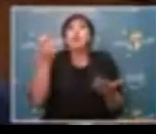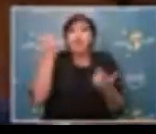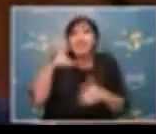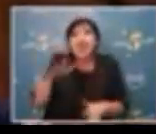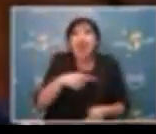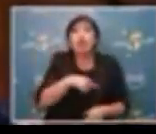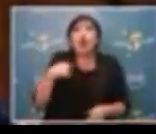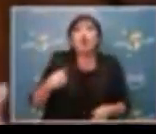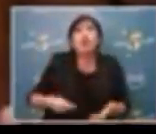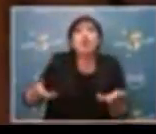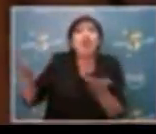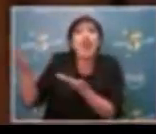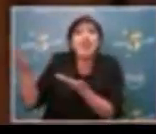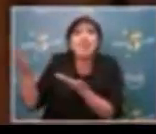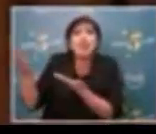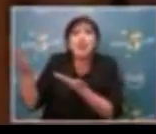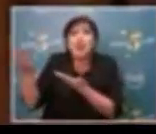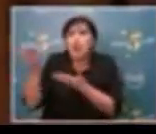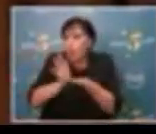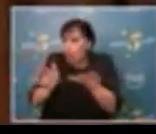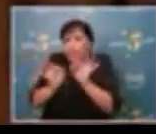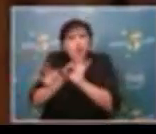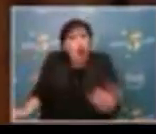cinesi. Senza muoversi.